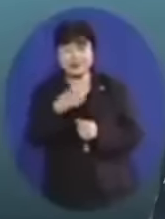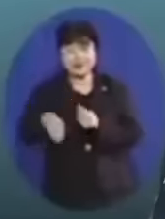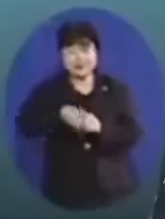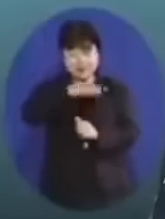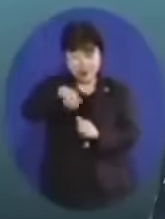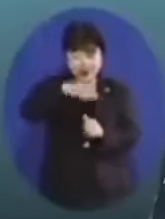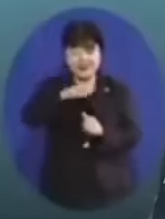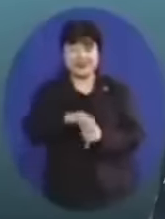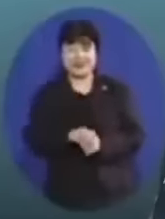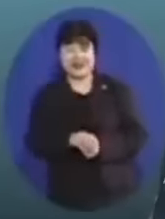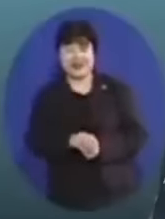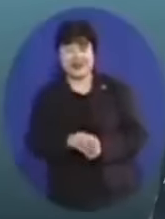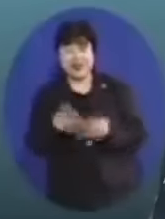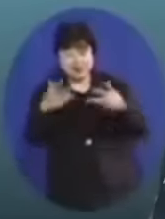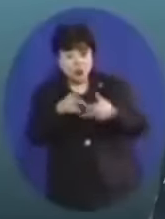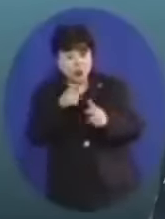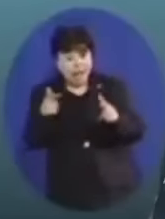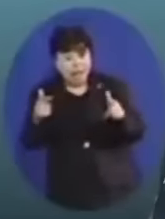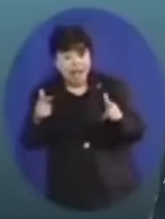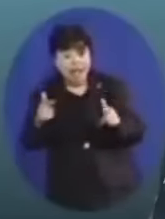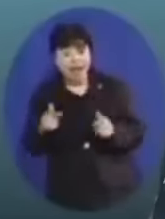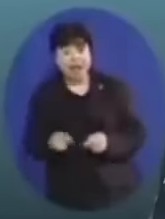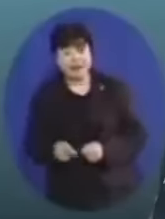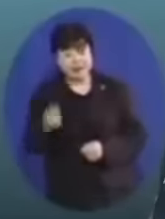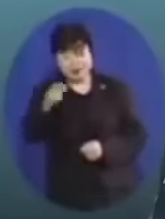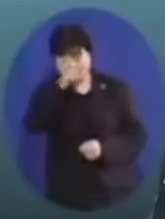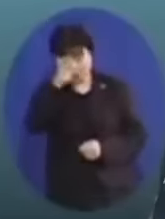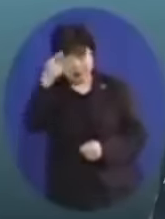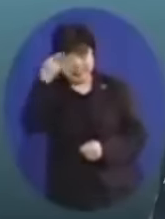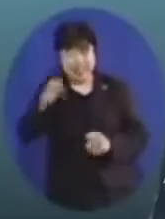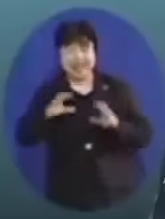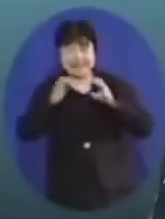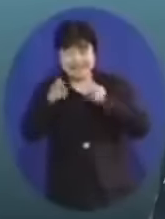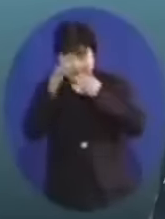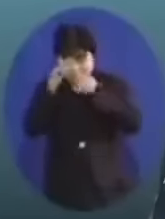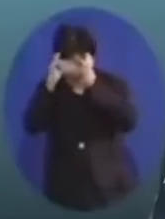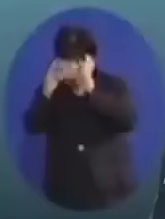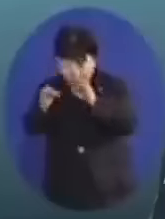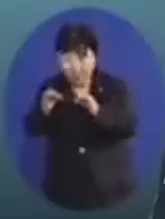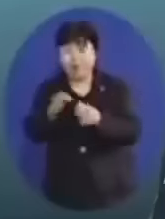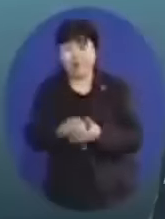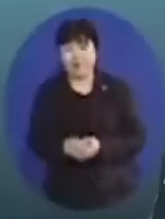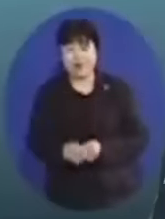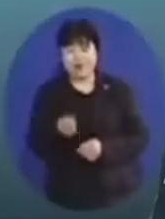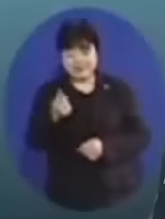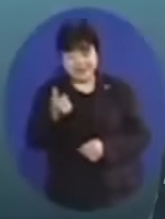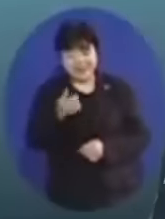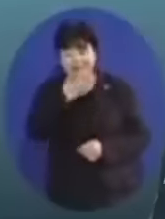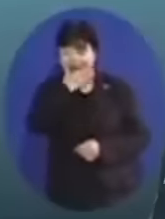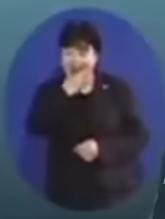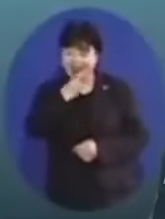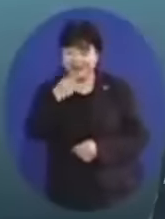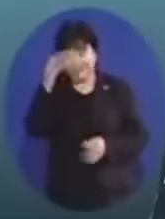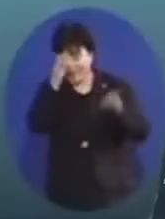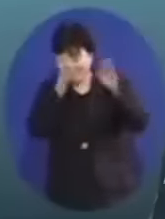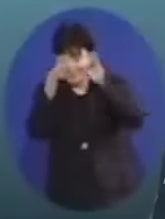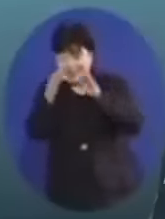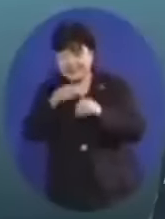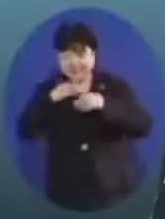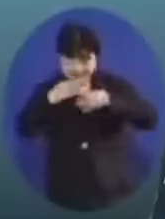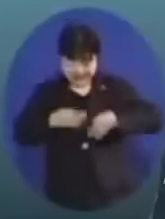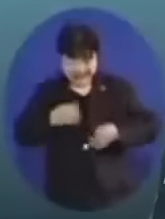둘러싼 환경이나 조건이 아니라 늘 긍정적으로 세상을 바라보며 아주 작은 것에서부터 행복을 찾아내는 우리의